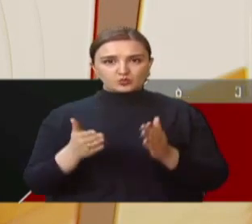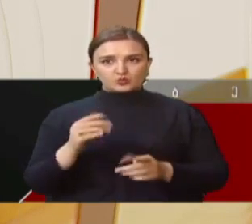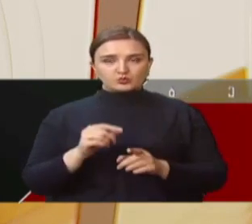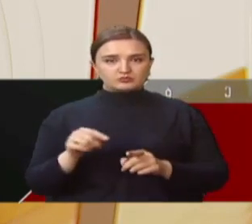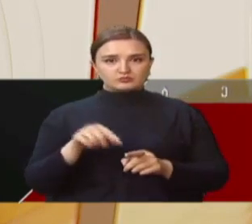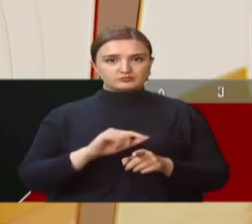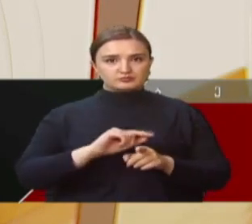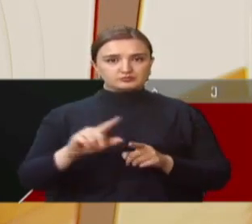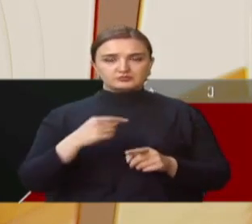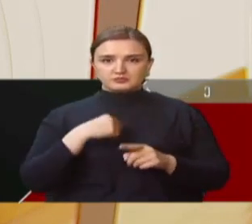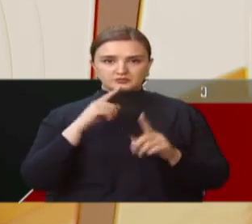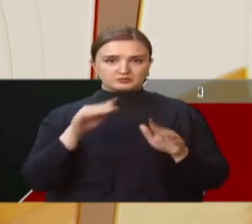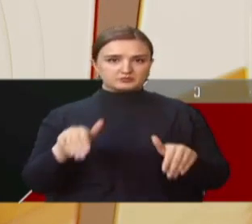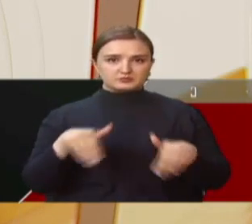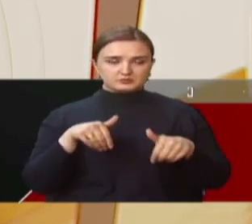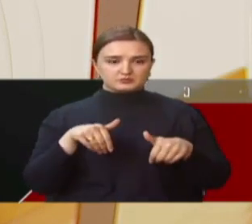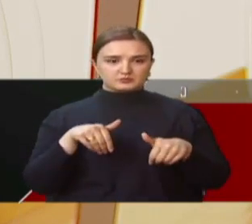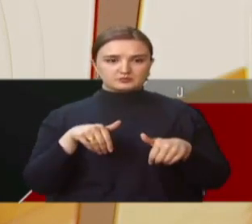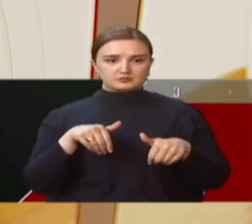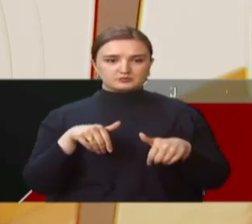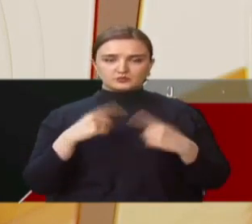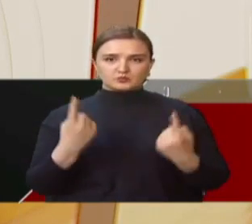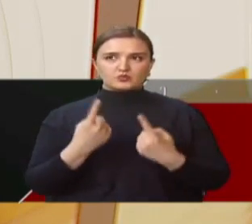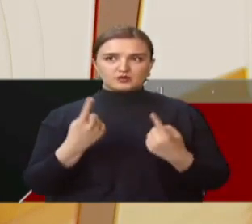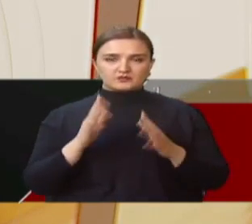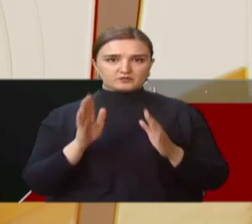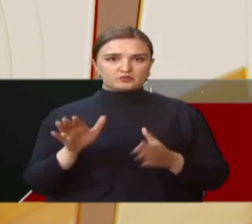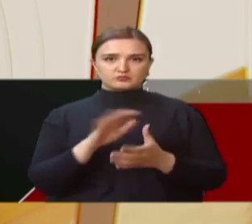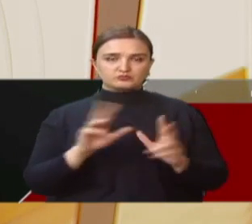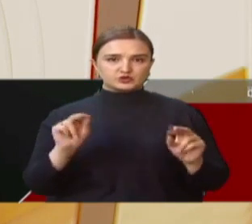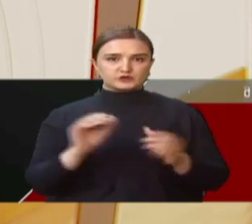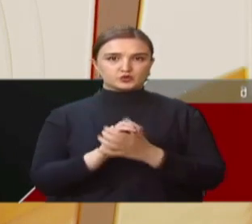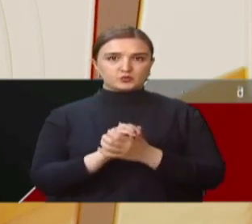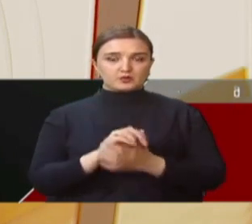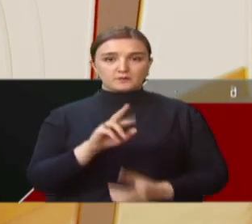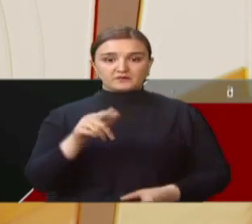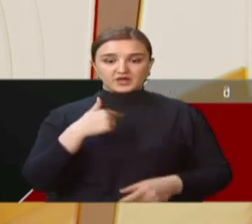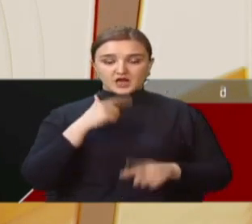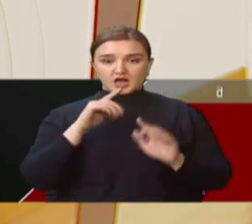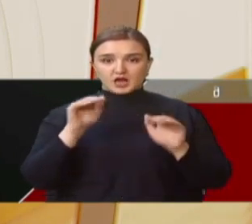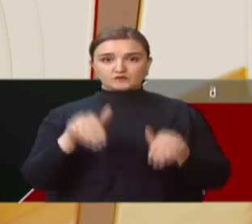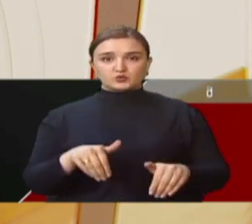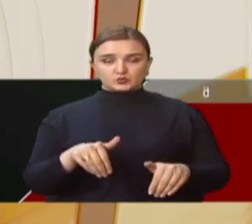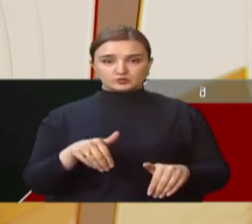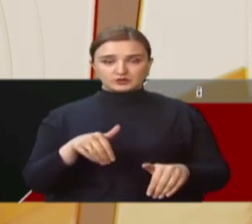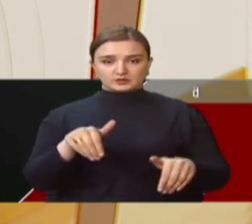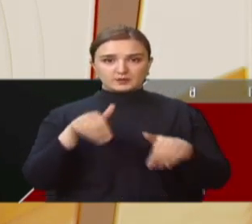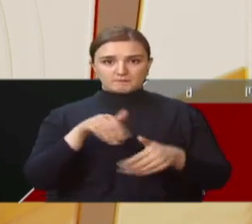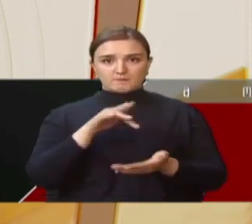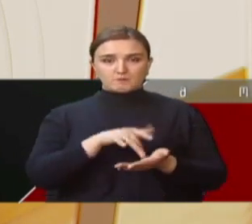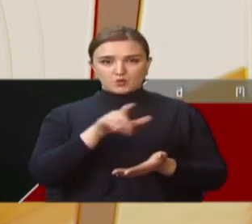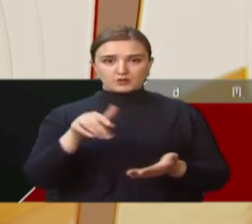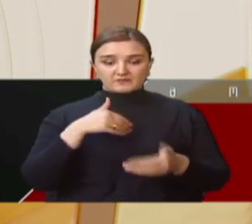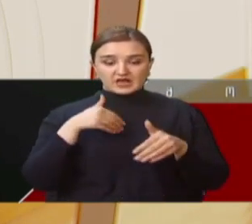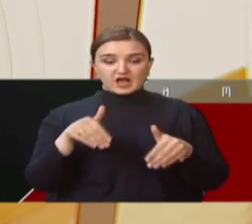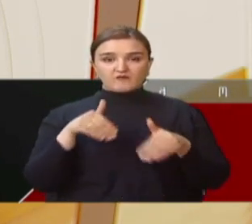მე სათქმელი არაფერი მექნება და ბუნებრივად მოხდება დეპოლარიზება. Მე რო გავჩუმდე პირდაპირ მინდა სწორად მინდა მოქალაქეებმა გაიგოს, ეს